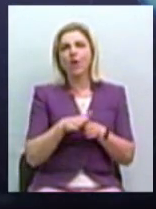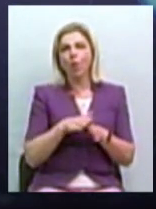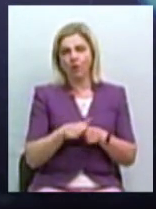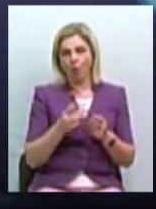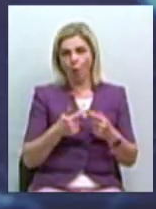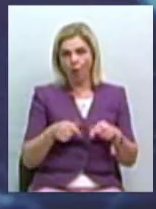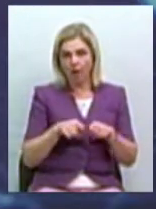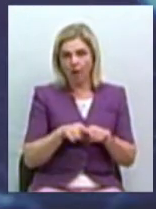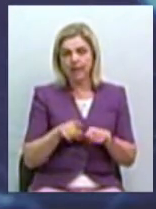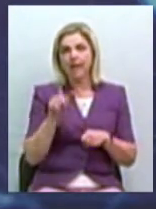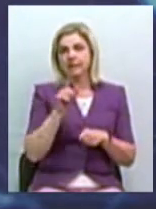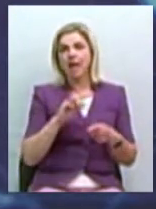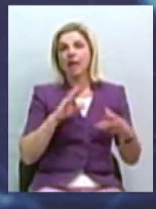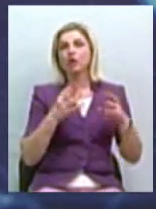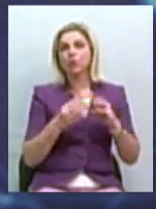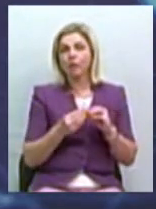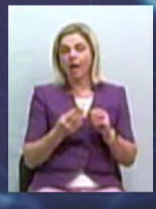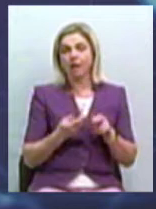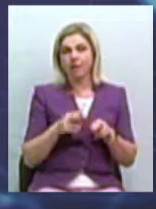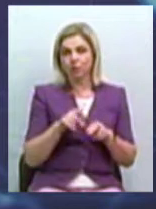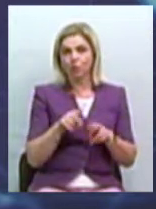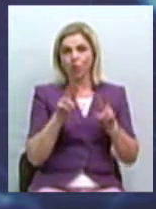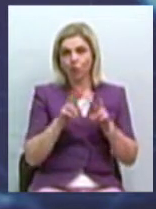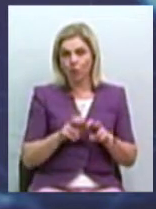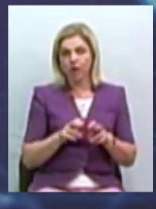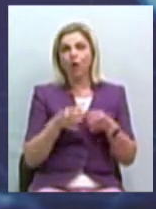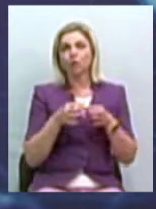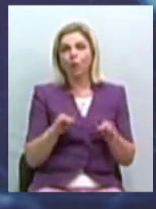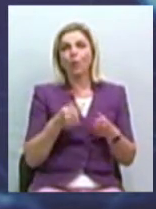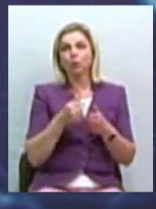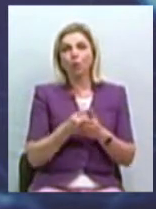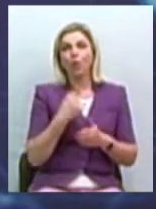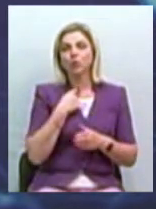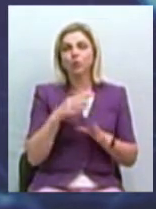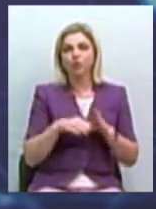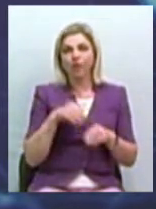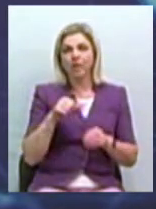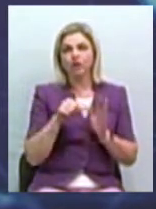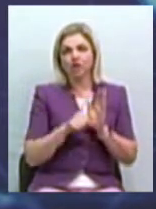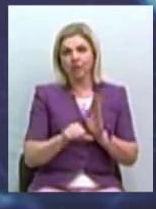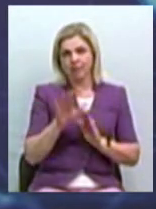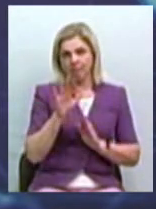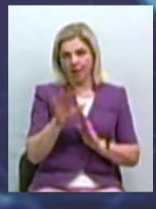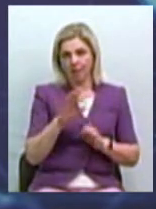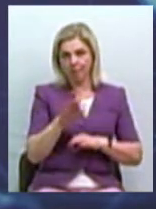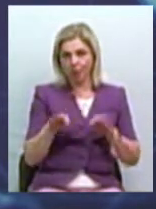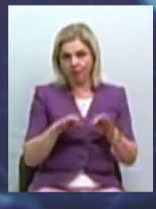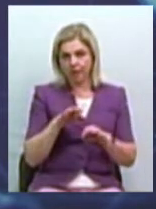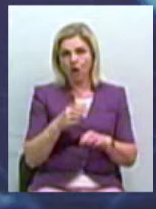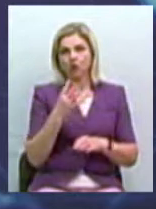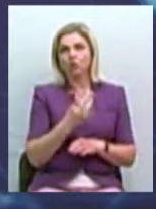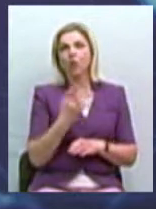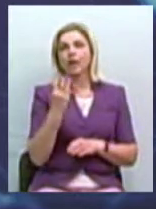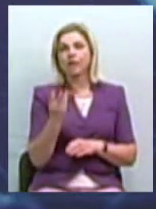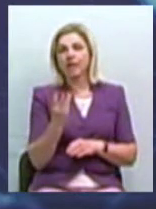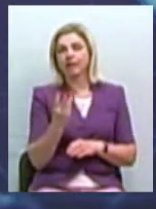За результатами цього розгляду у нас допущено до голосування 65 проєктів, 43 проєкти отримали